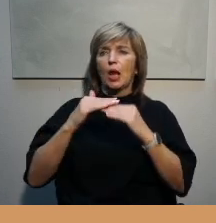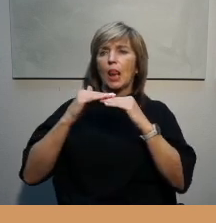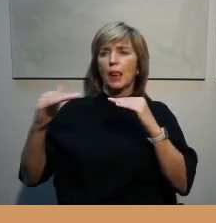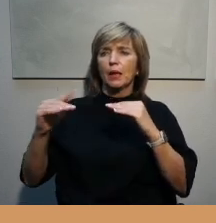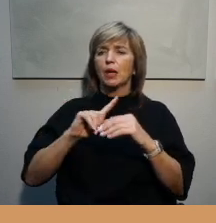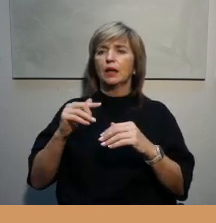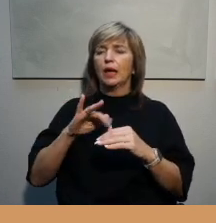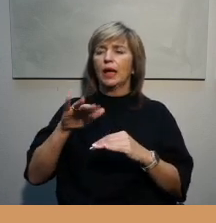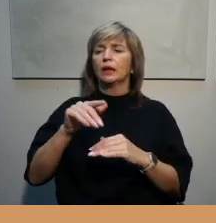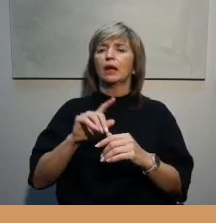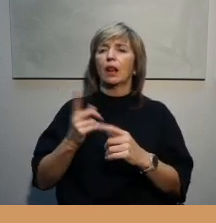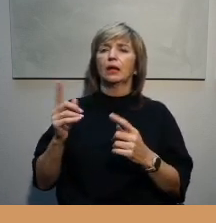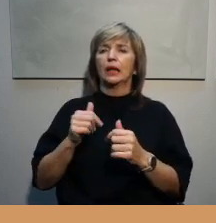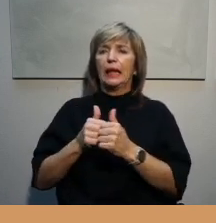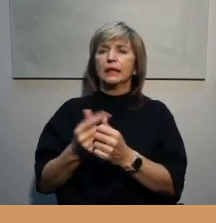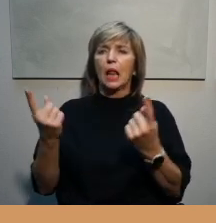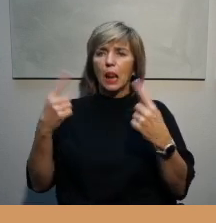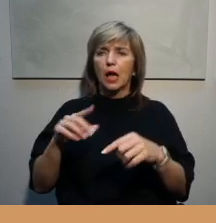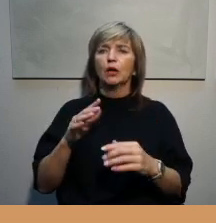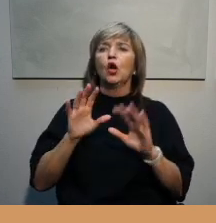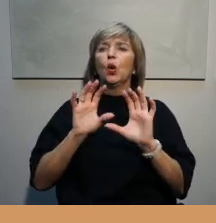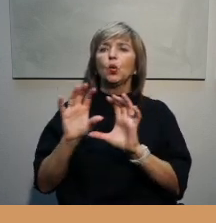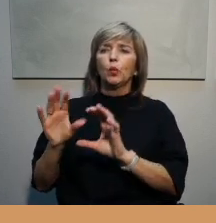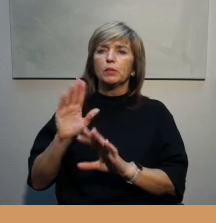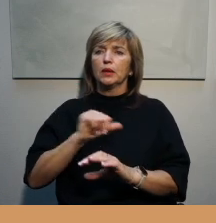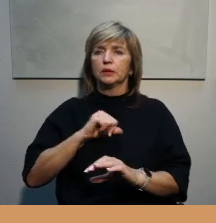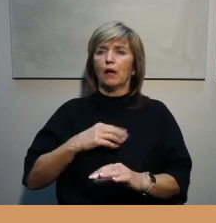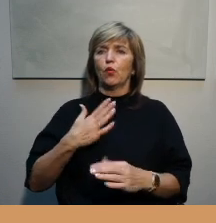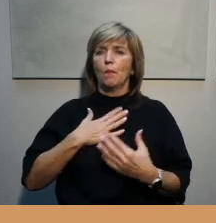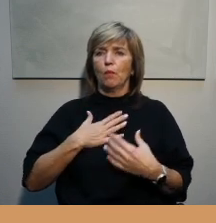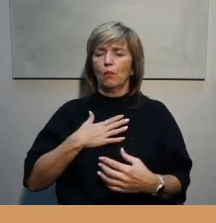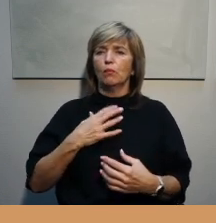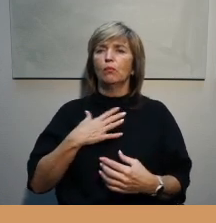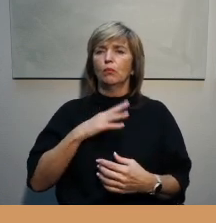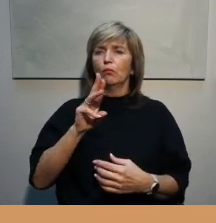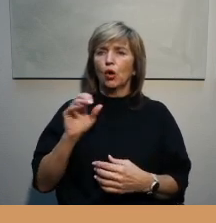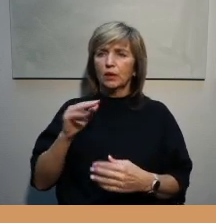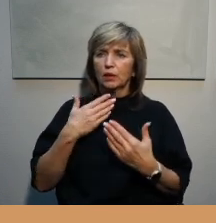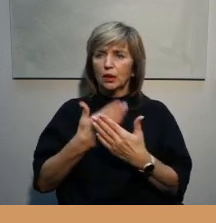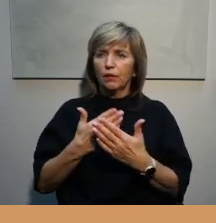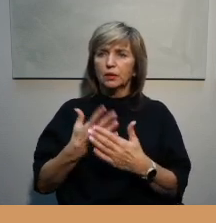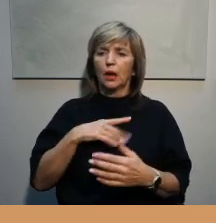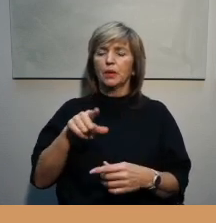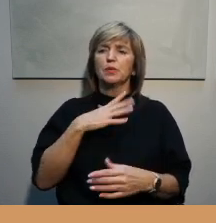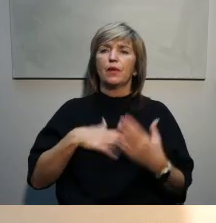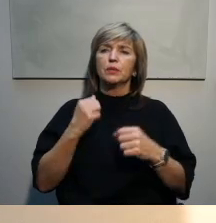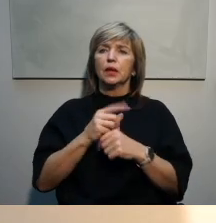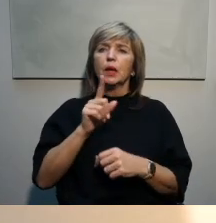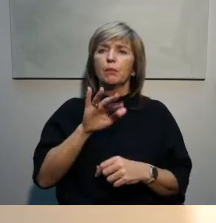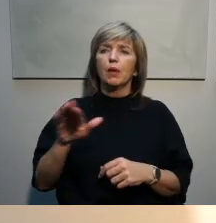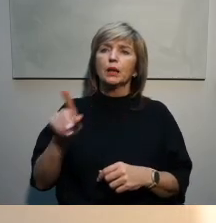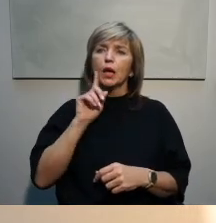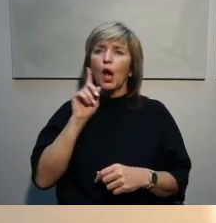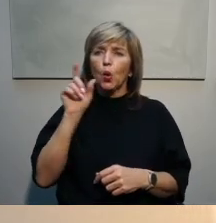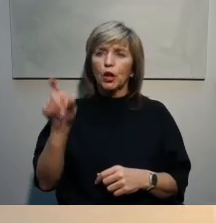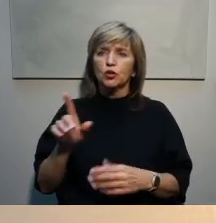iet līdz laikam, rūpēties par savu motivāciju, kāpēc mēs vispār vēlamies strādāt ar bērniem, jauniešiem un vēl